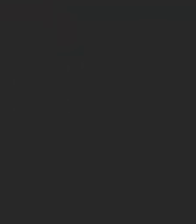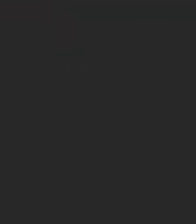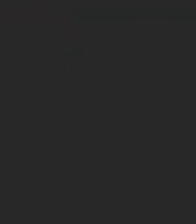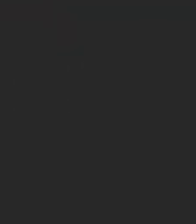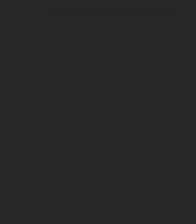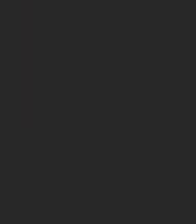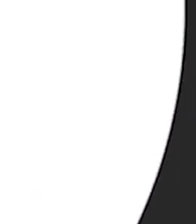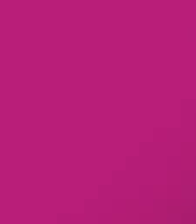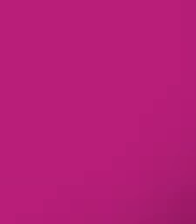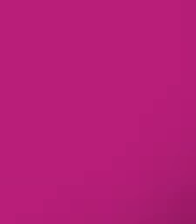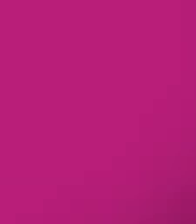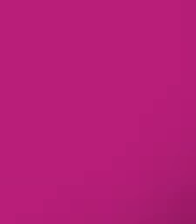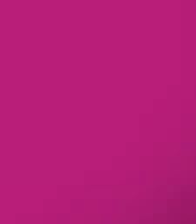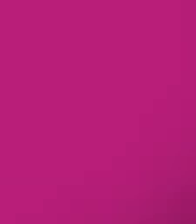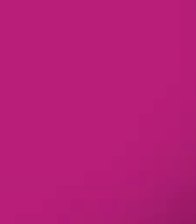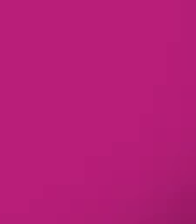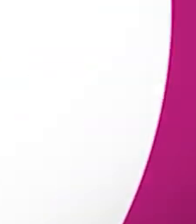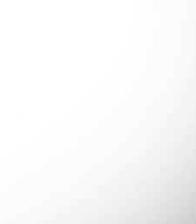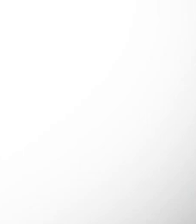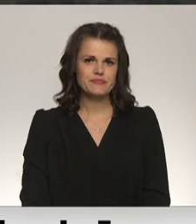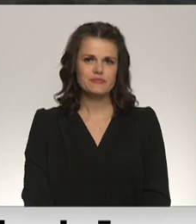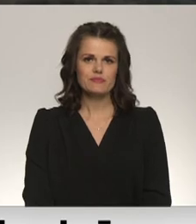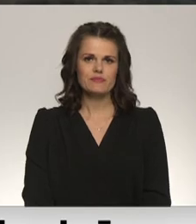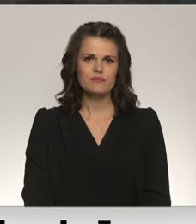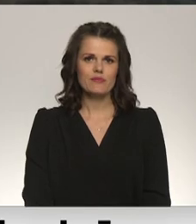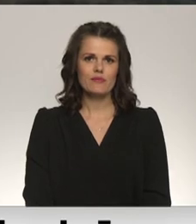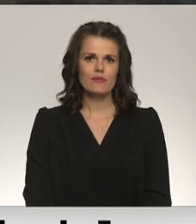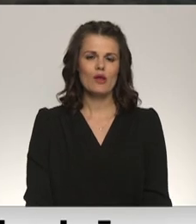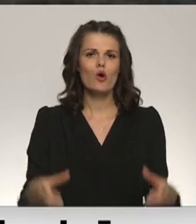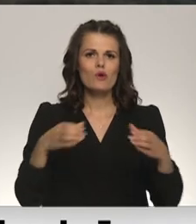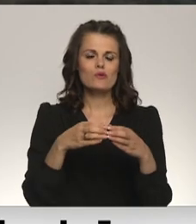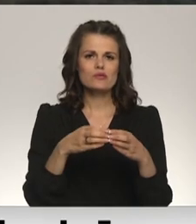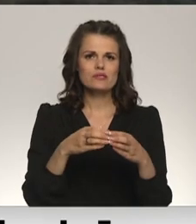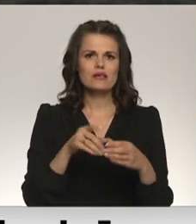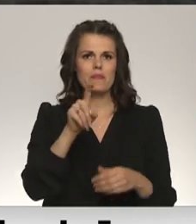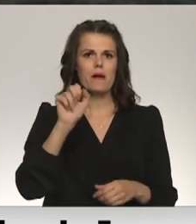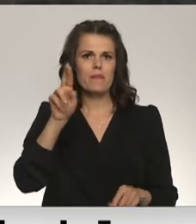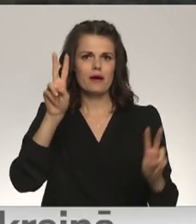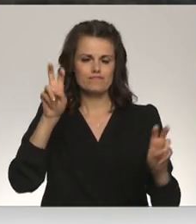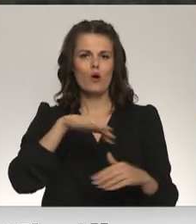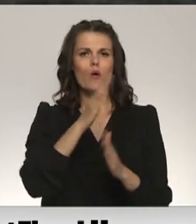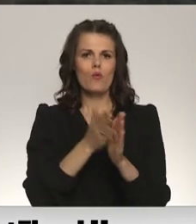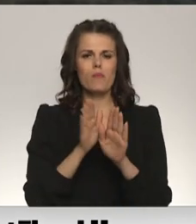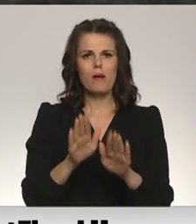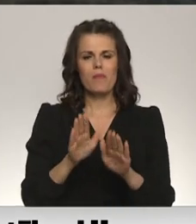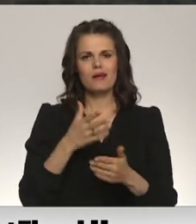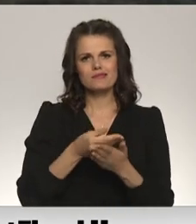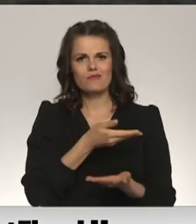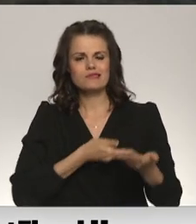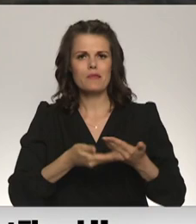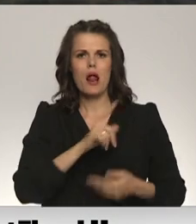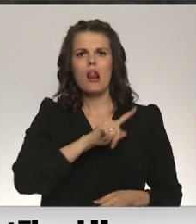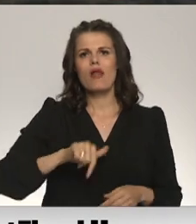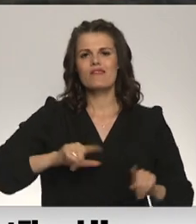Re, viss ēters ir te! Kustība par arī turpmāk paliek kopā ar savu sabiedroto